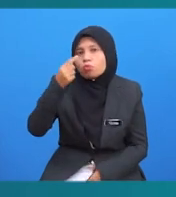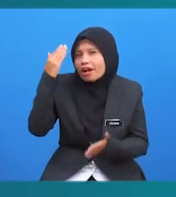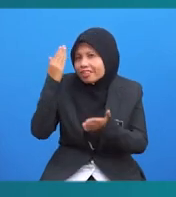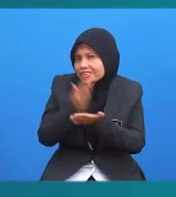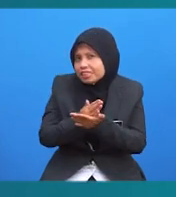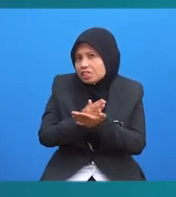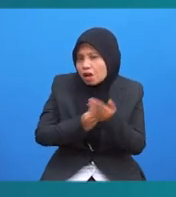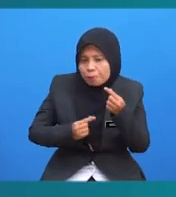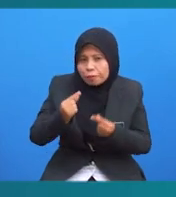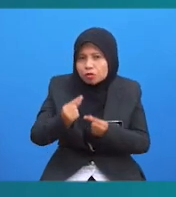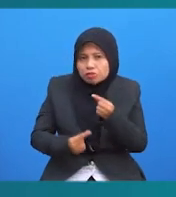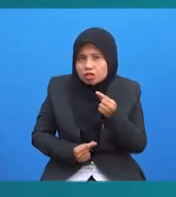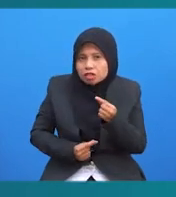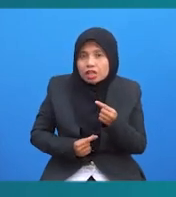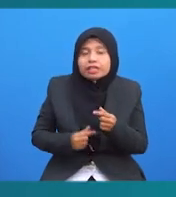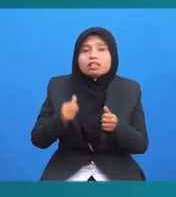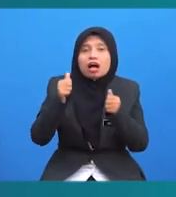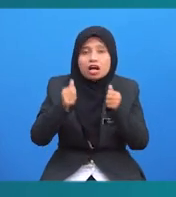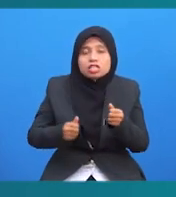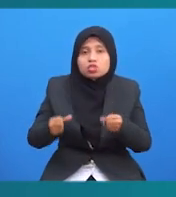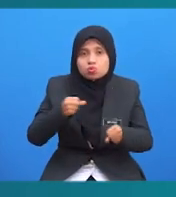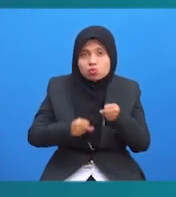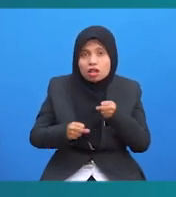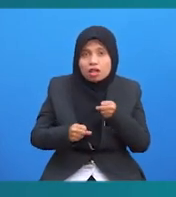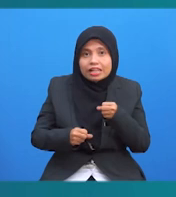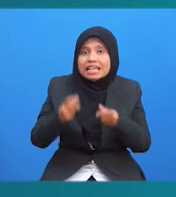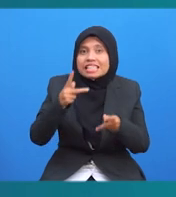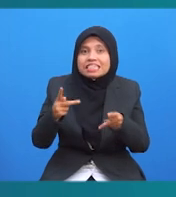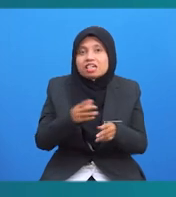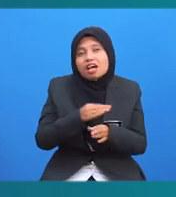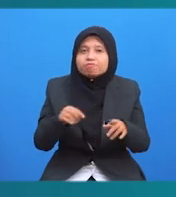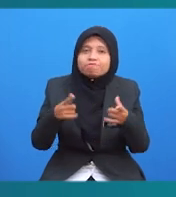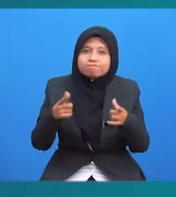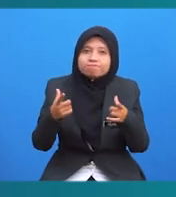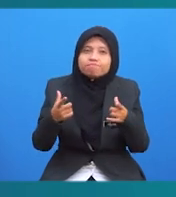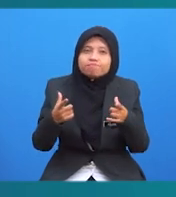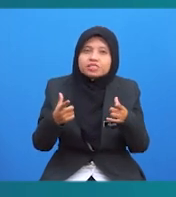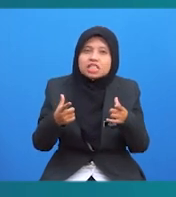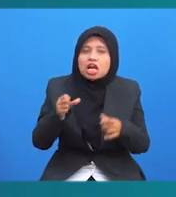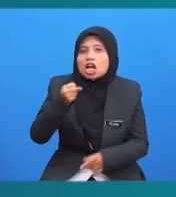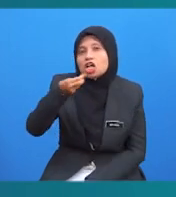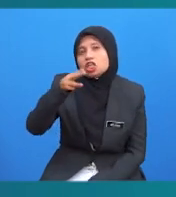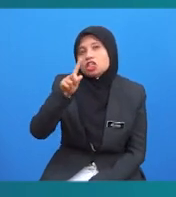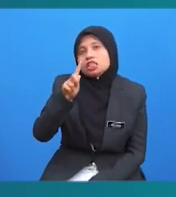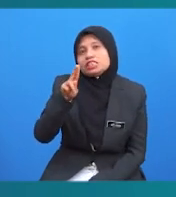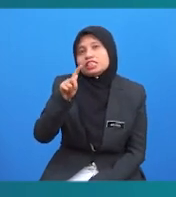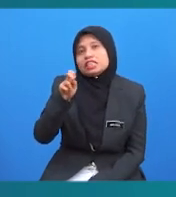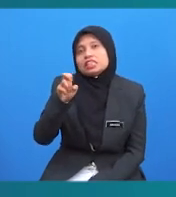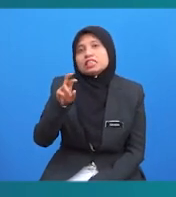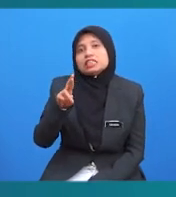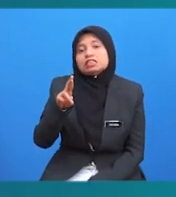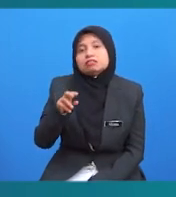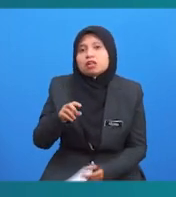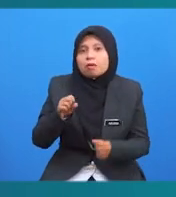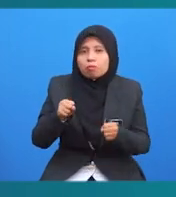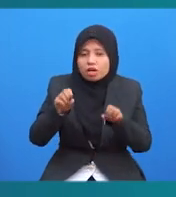menghentikan pergerakan ahli sukan, kenderaan sukan dan sebagainya, shutter speed diset pada kelajuan